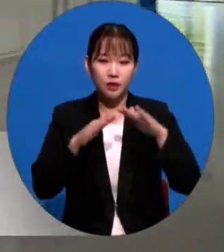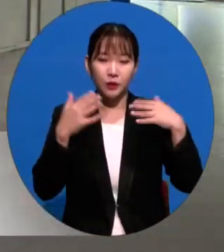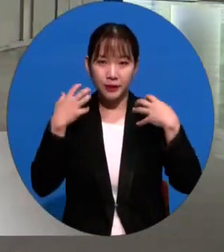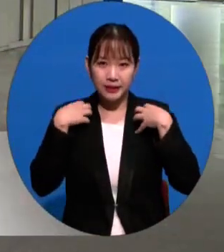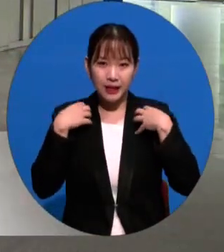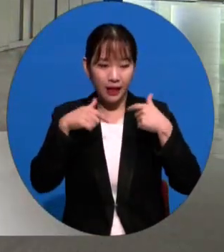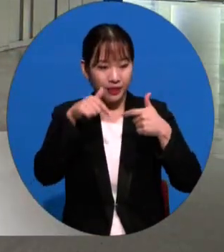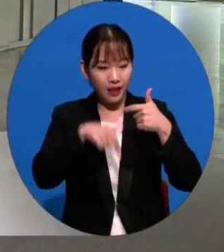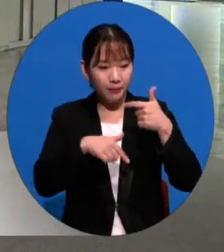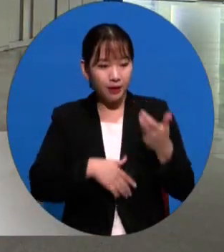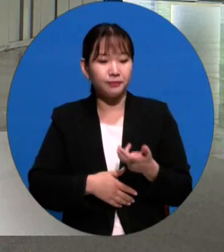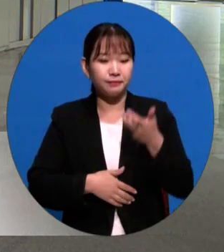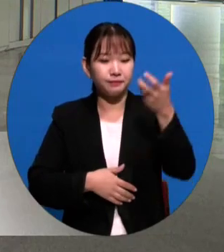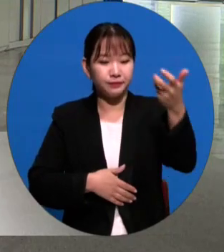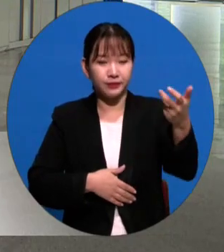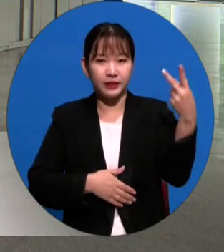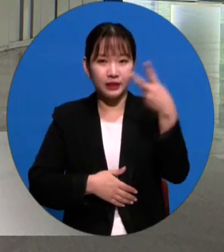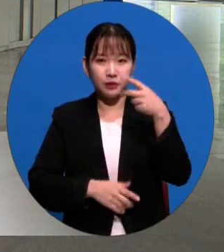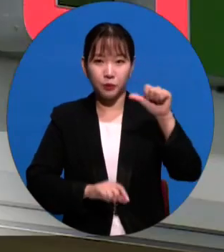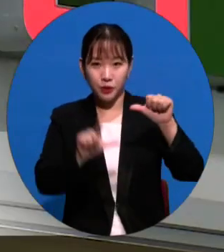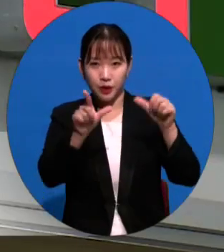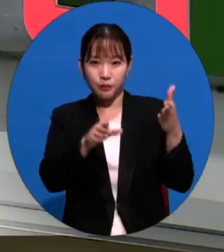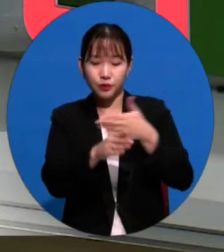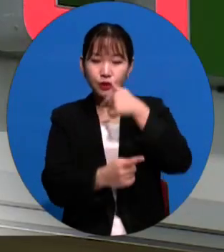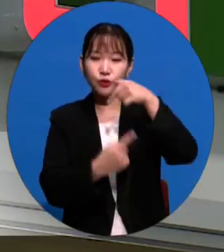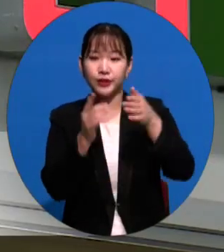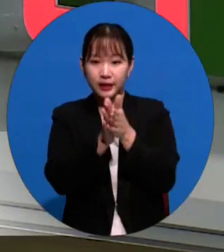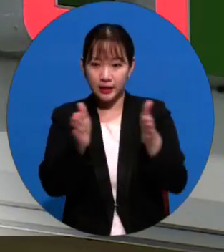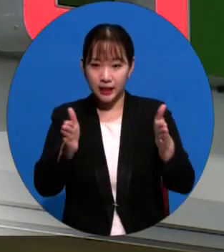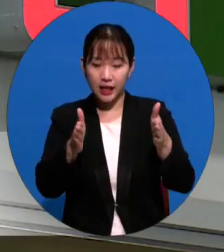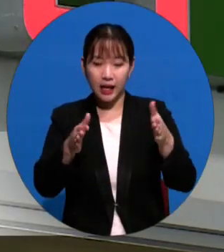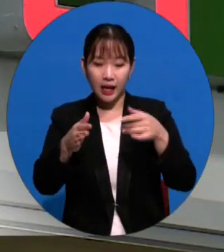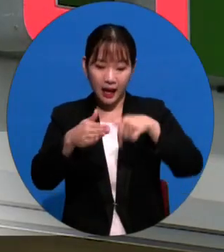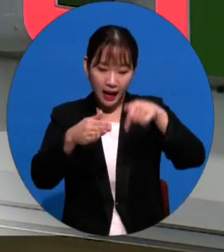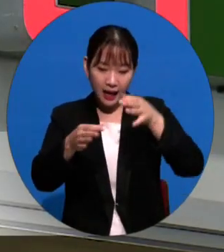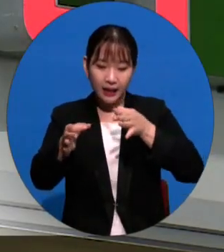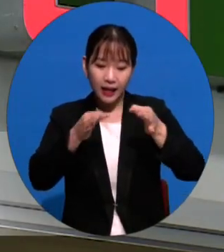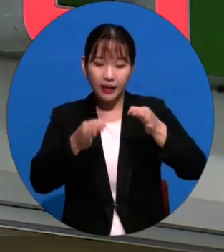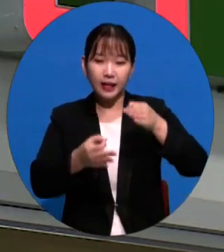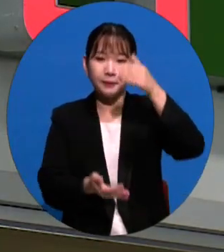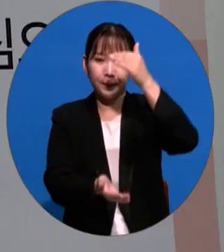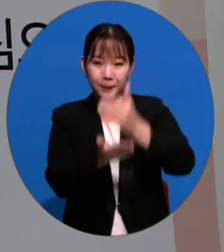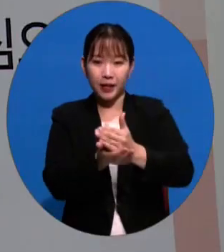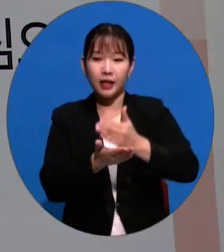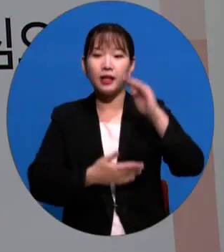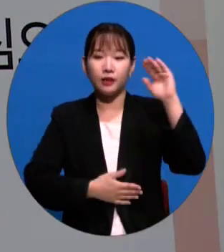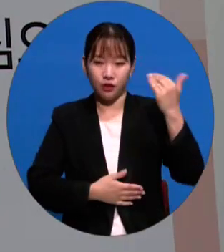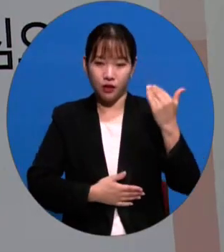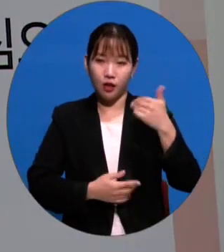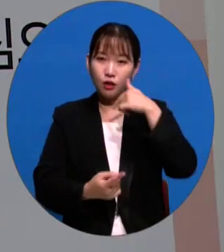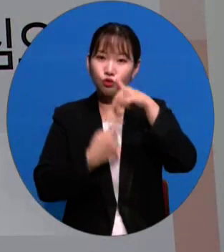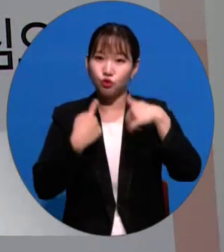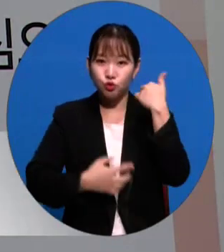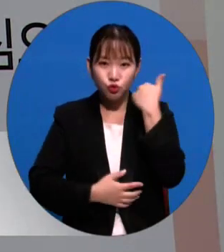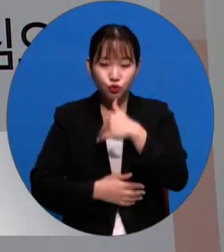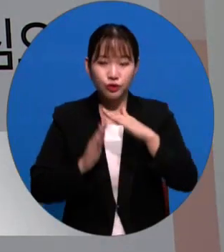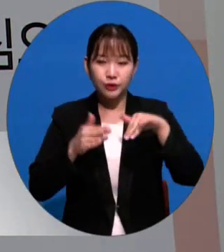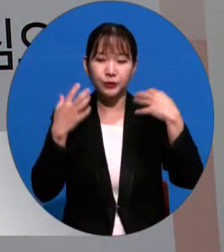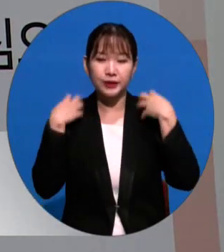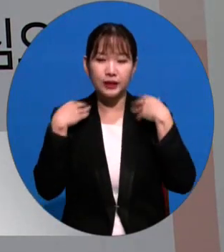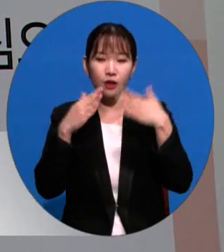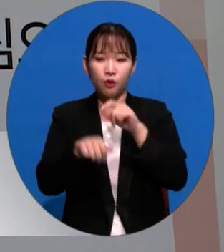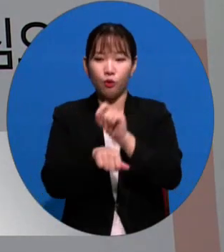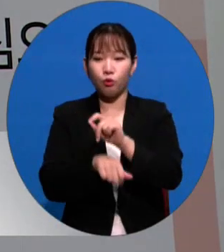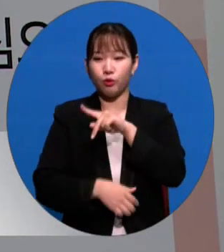전남도청이 남학으로 이전한 지난 2005년부터 운영된 청산의 매점이 문을 닫게 됐습니다. 운영 주체인 전남도청